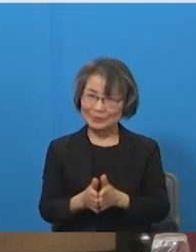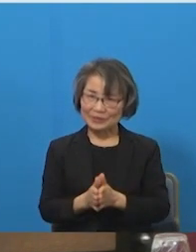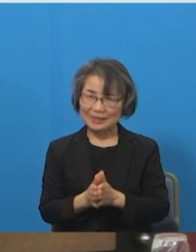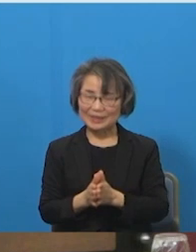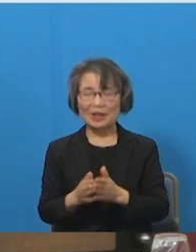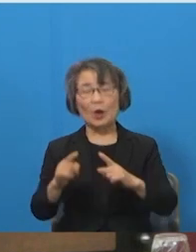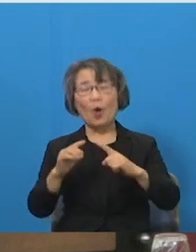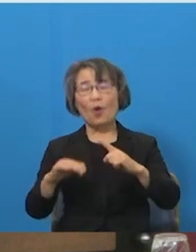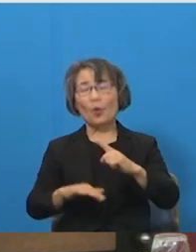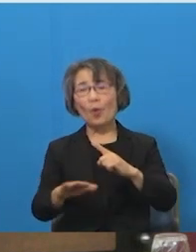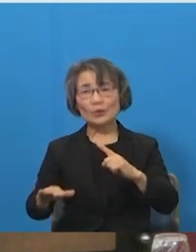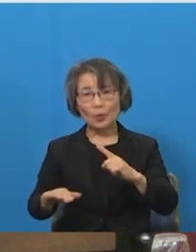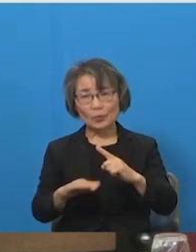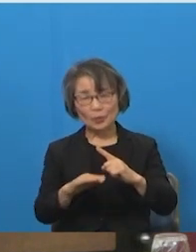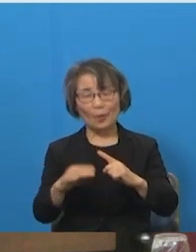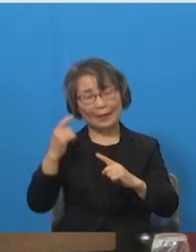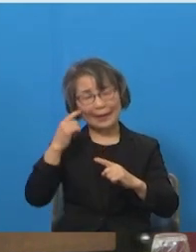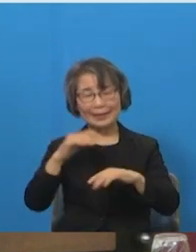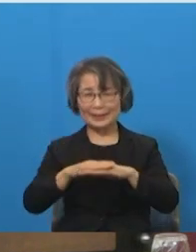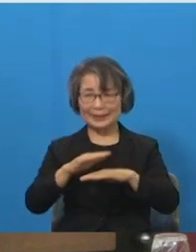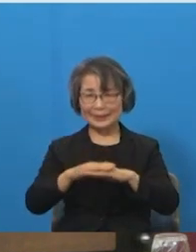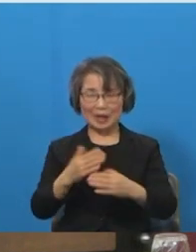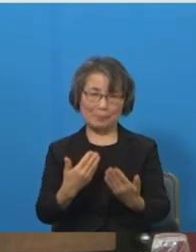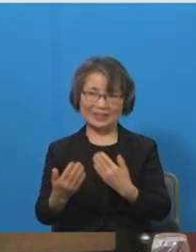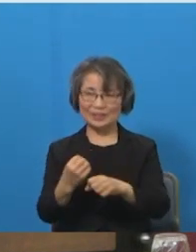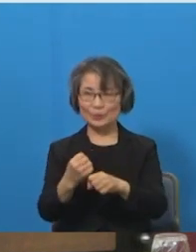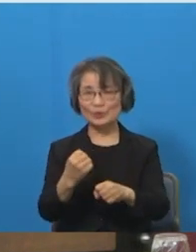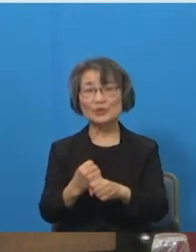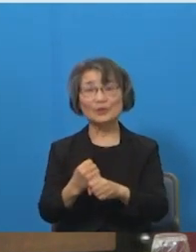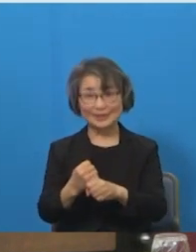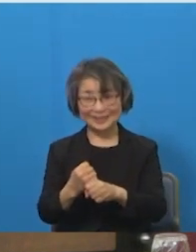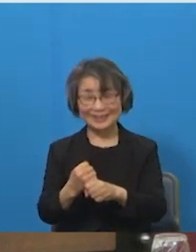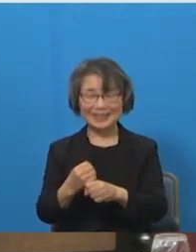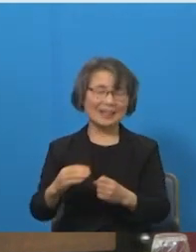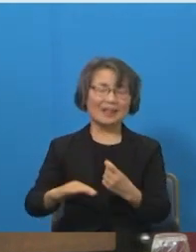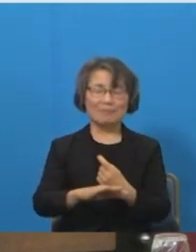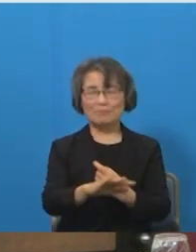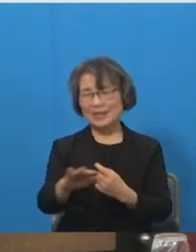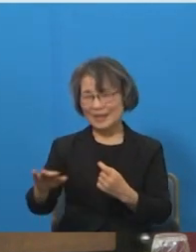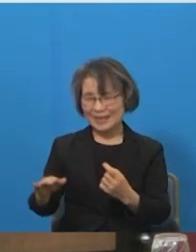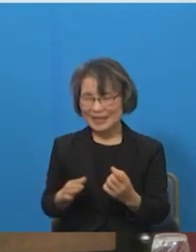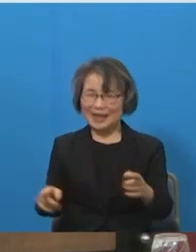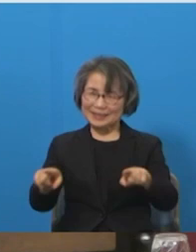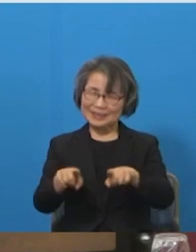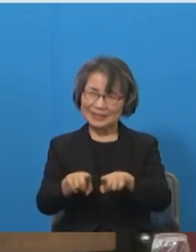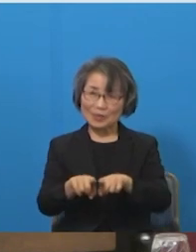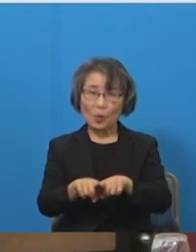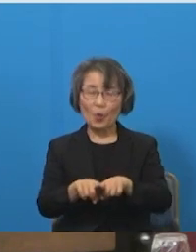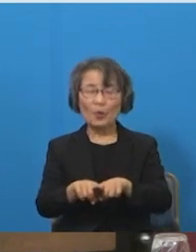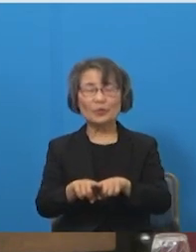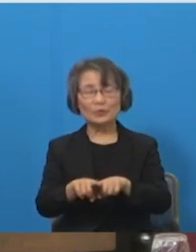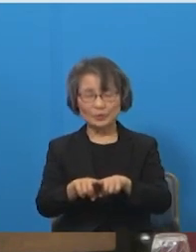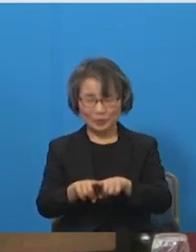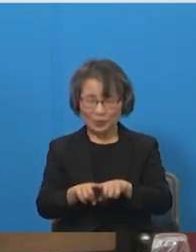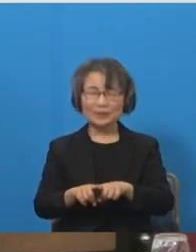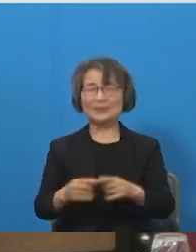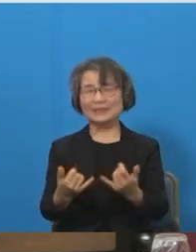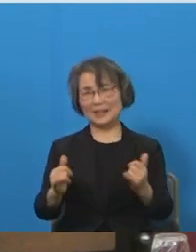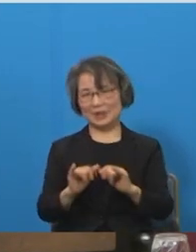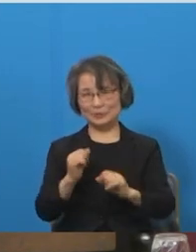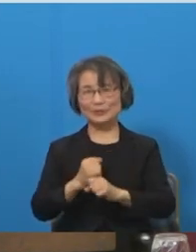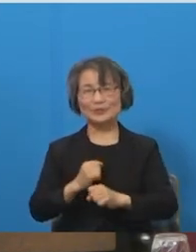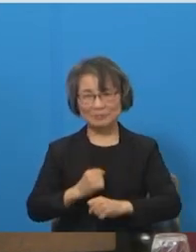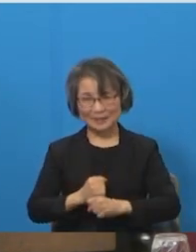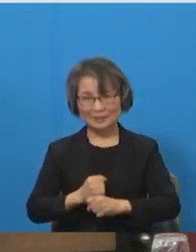共の考え方に基づいたまちづくりを進め、誰も置き去りにしない共生社会の実現に取り組んでまいります。以上でござい